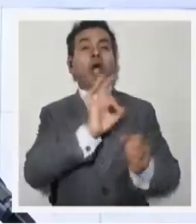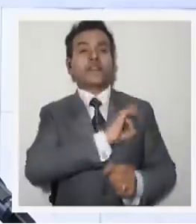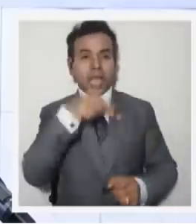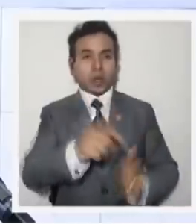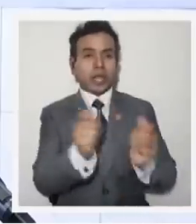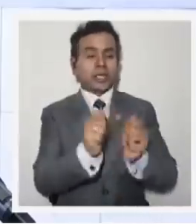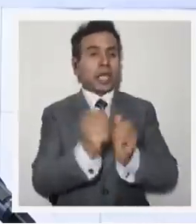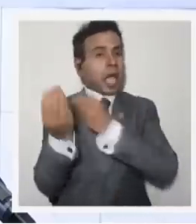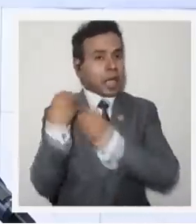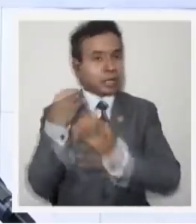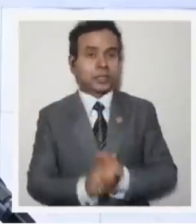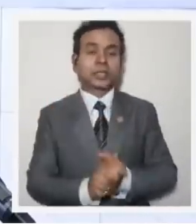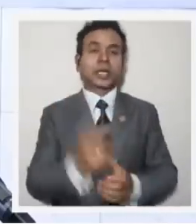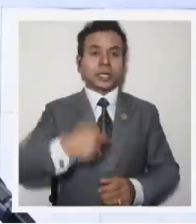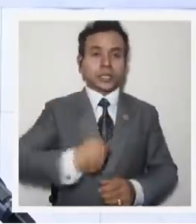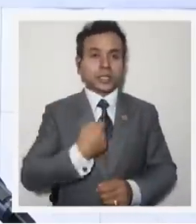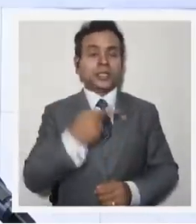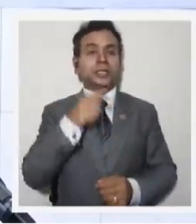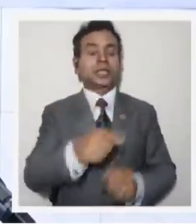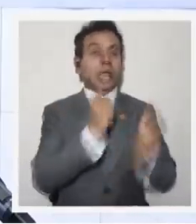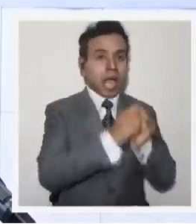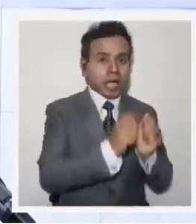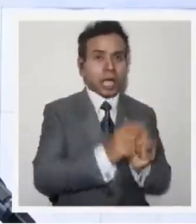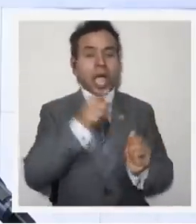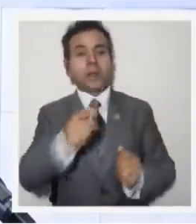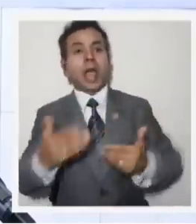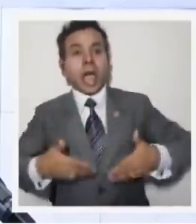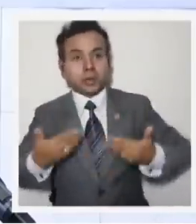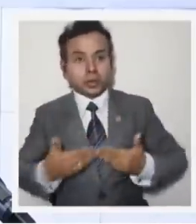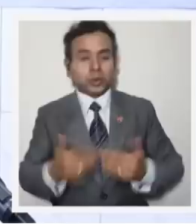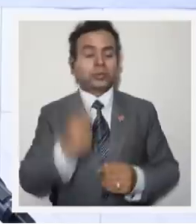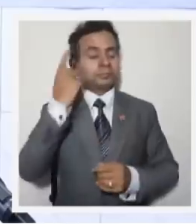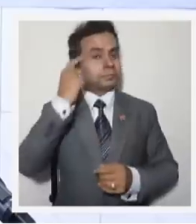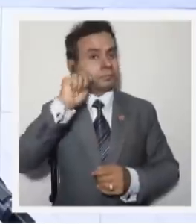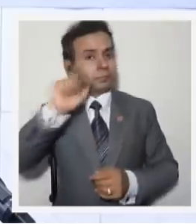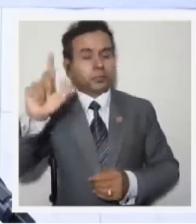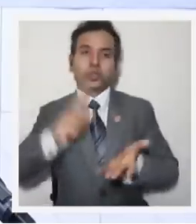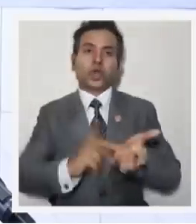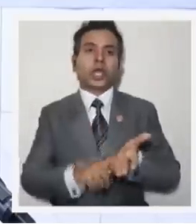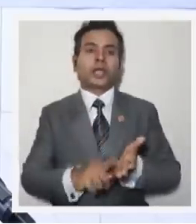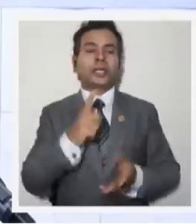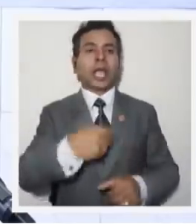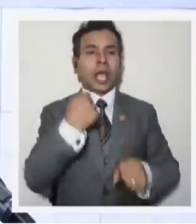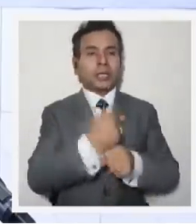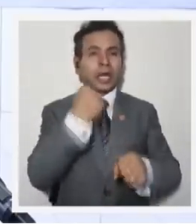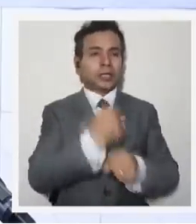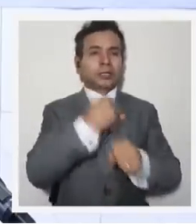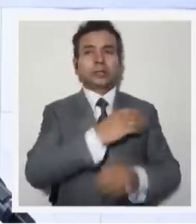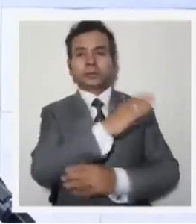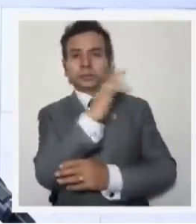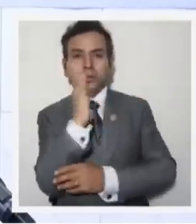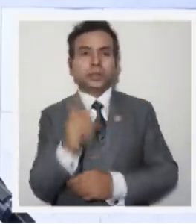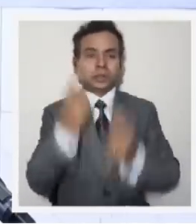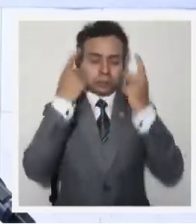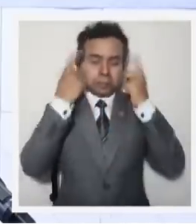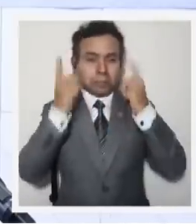আমাদের তাদেরও মানসিক স্বাস্থ্যের যত্ন নেওয়া দরকার। আমরা জানি আমাদের সাংবাদিক ভাইরা, সাংবাদিক ভাই ও বোনেরা, আমাদের পুলিশ সদস্য ভাই ও